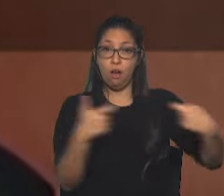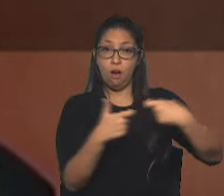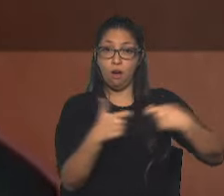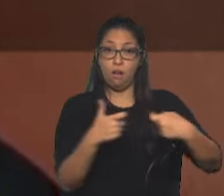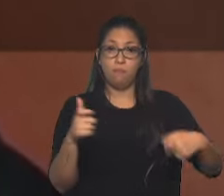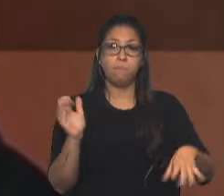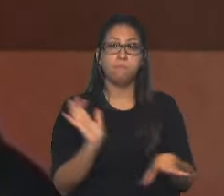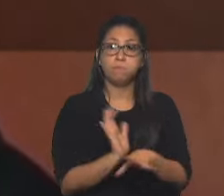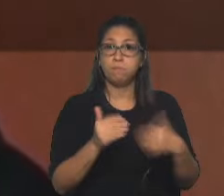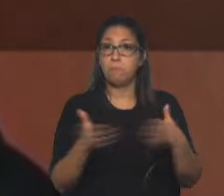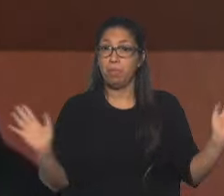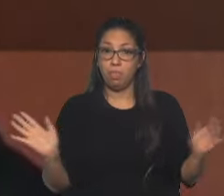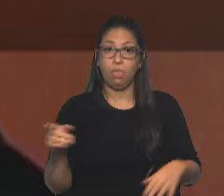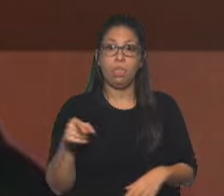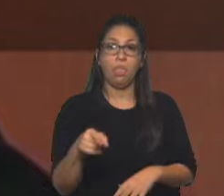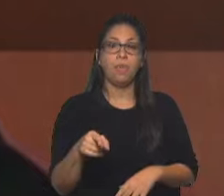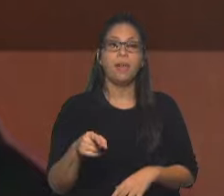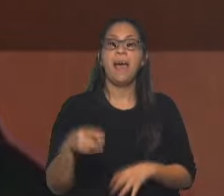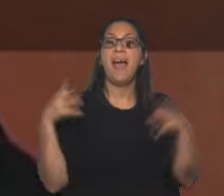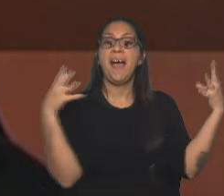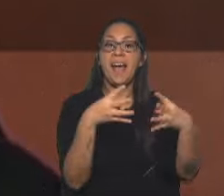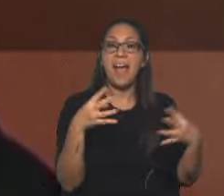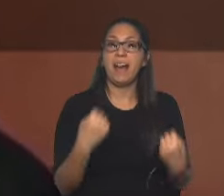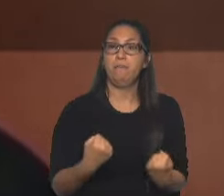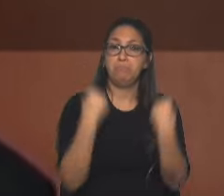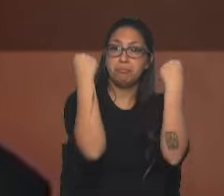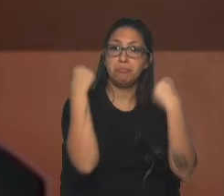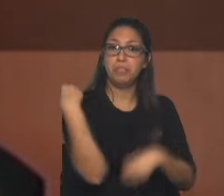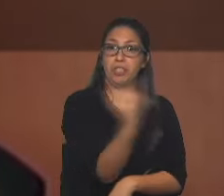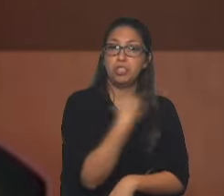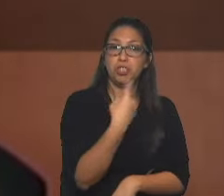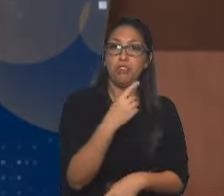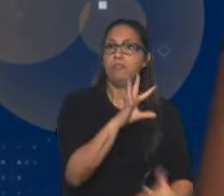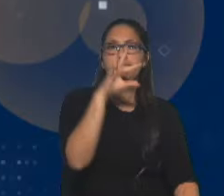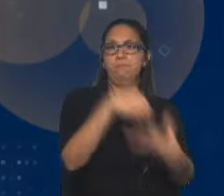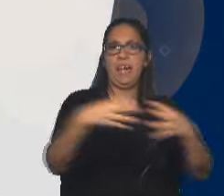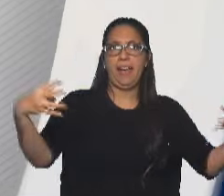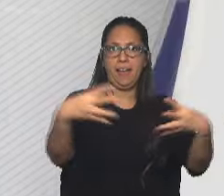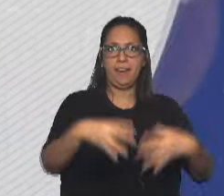الحرب. وستتعاطى معها المقاومة على أنها جزء من الحرب.